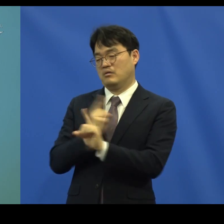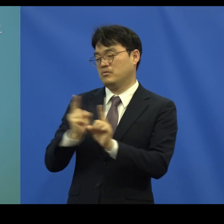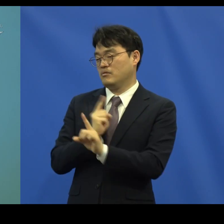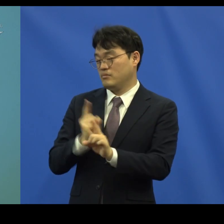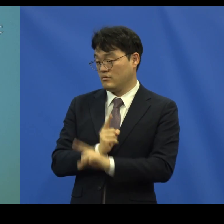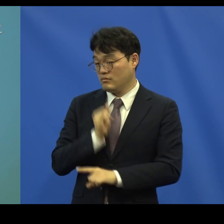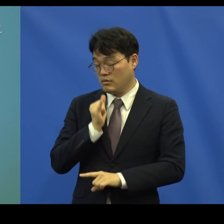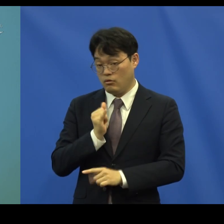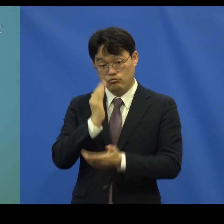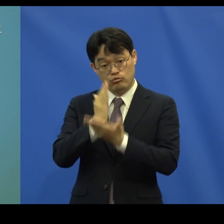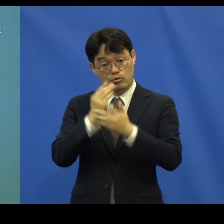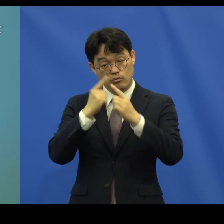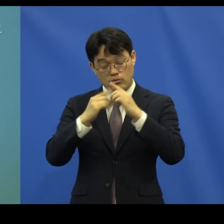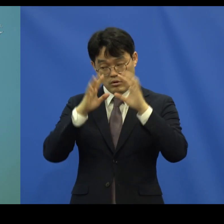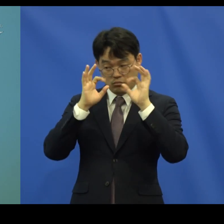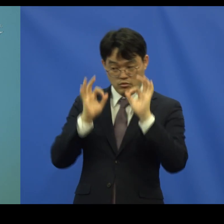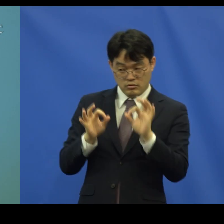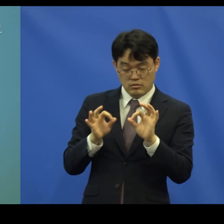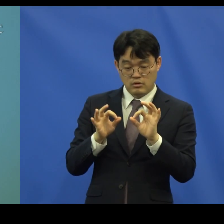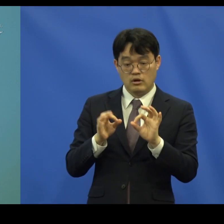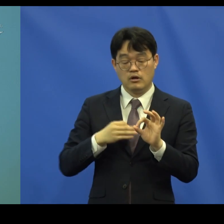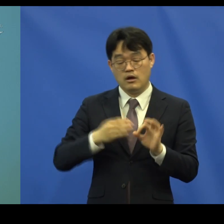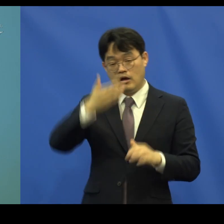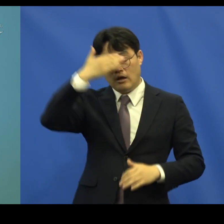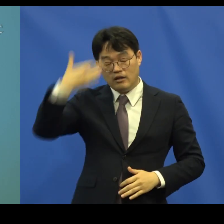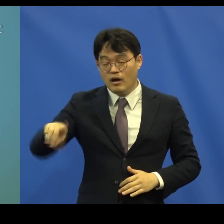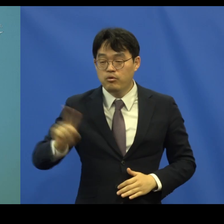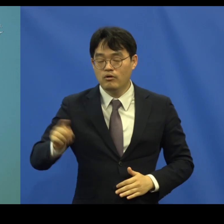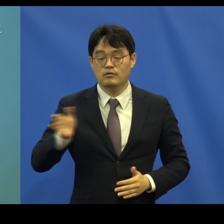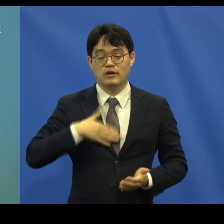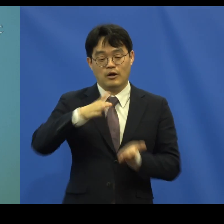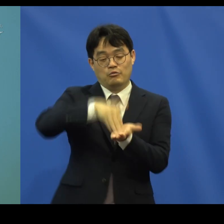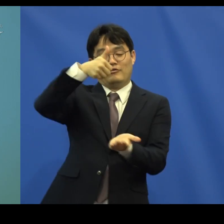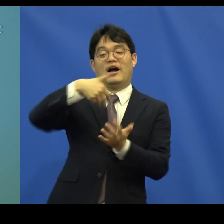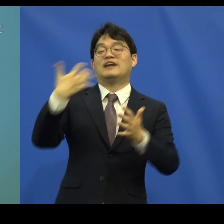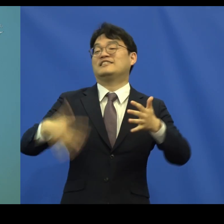게 뭐냐면 제가 아직 쫓겨나지 않았다는 사실이에요.